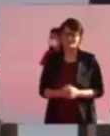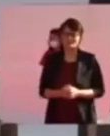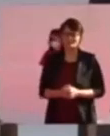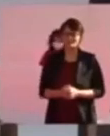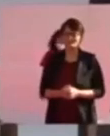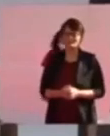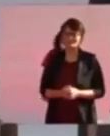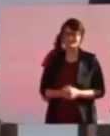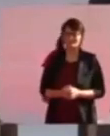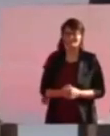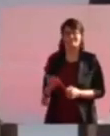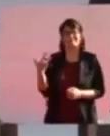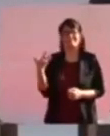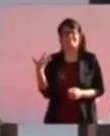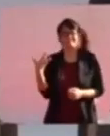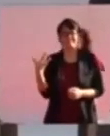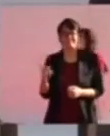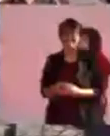grazie